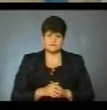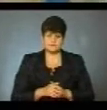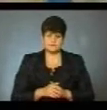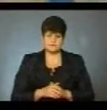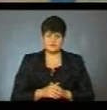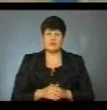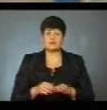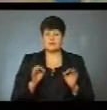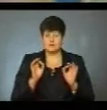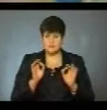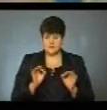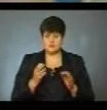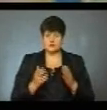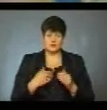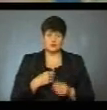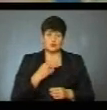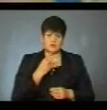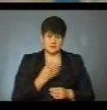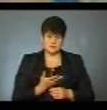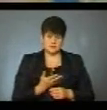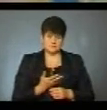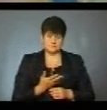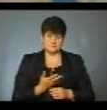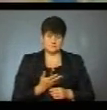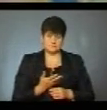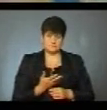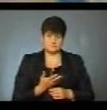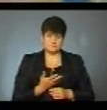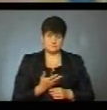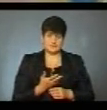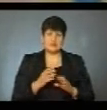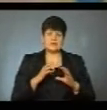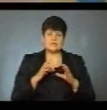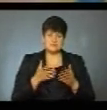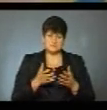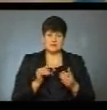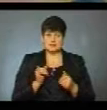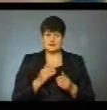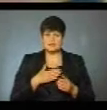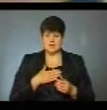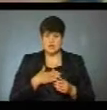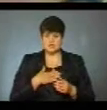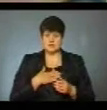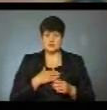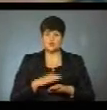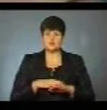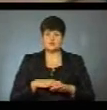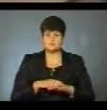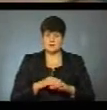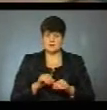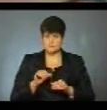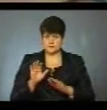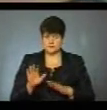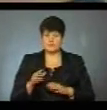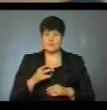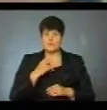І направду, якщо ми так подивимося на світ і на наше суспільство, зокрема, то